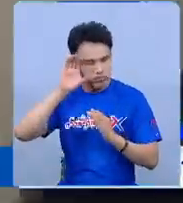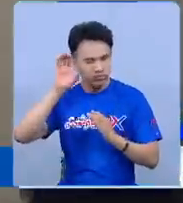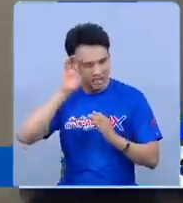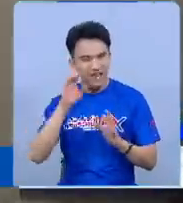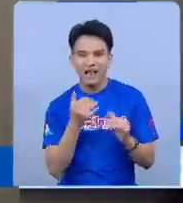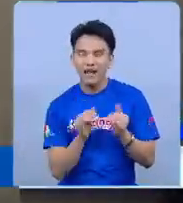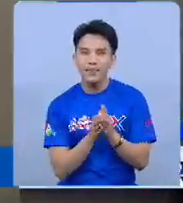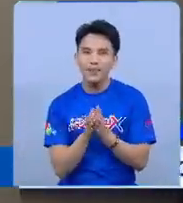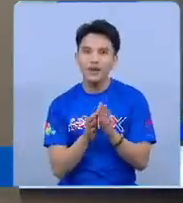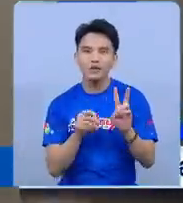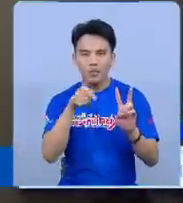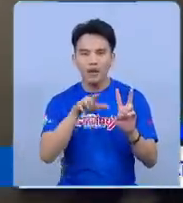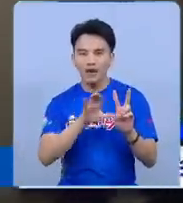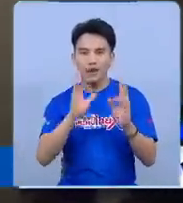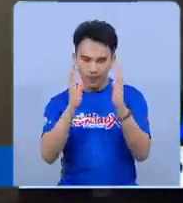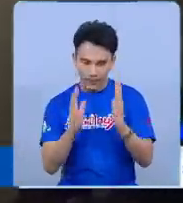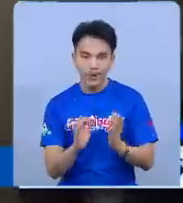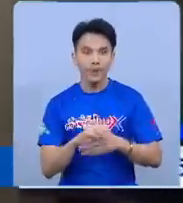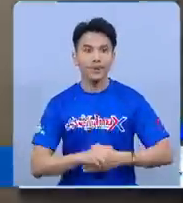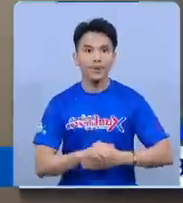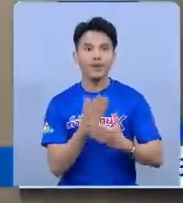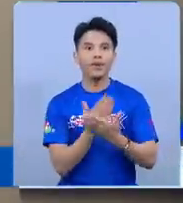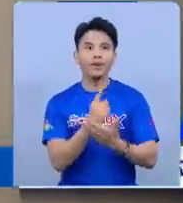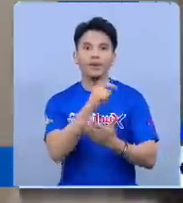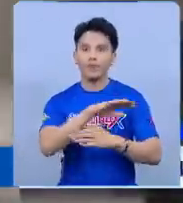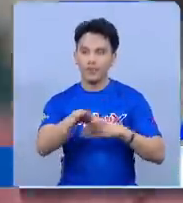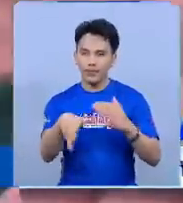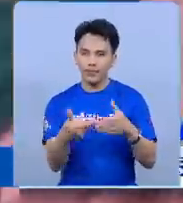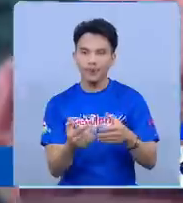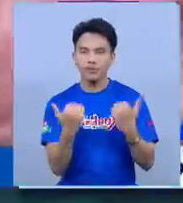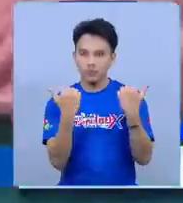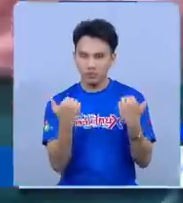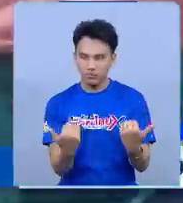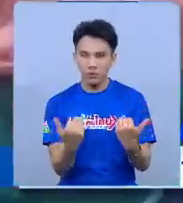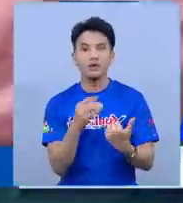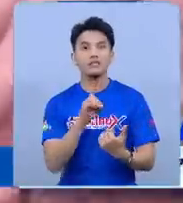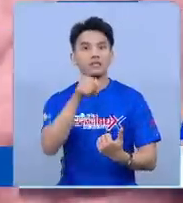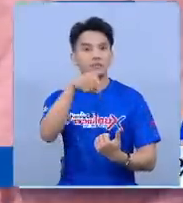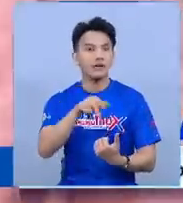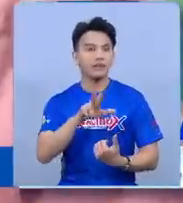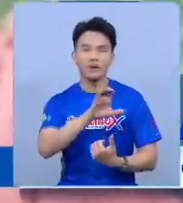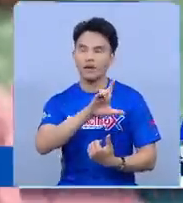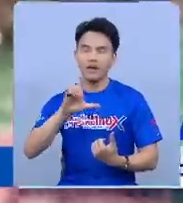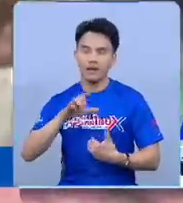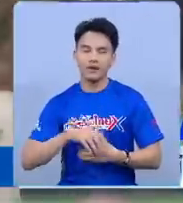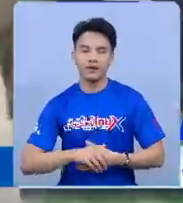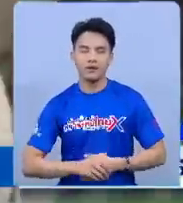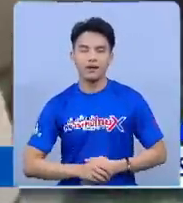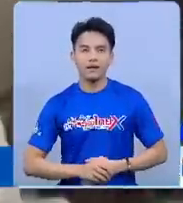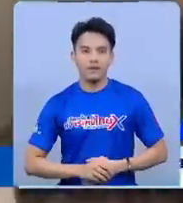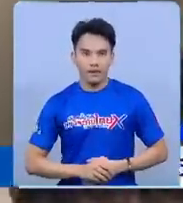ร์มากถึง 2,500 คนนะคะมูลค่าความเสียหายที่ตีออกมาแล้วเนี่ยกว่า 1,300 ล้านบาททีเดียว